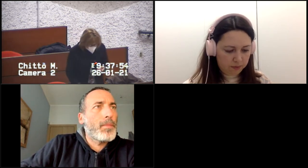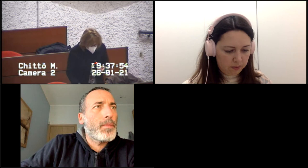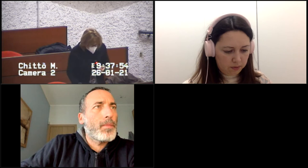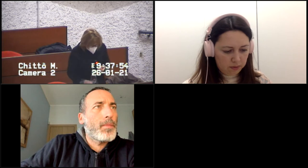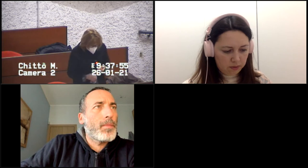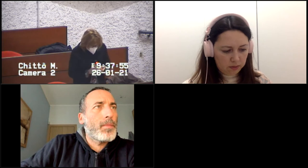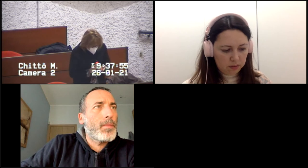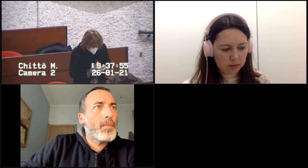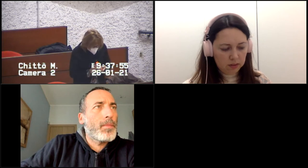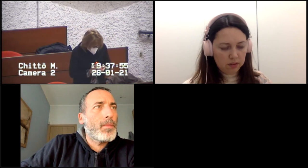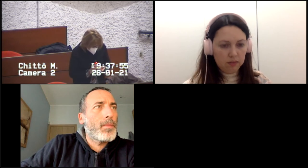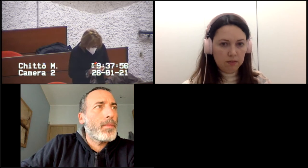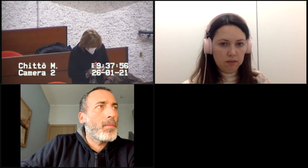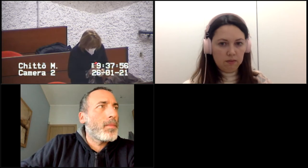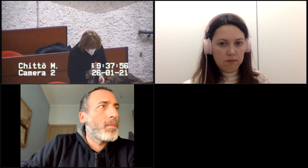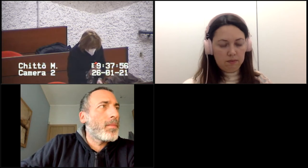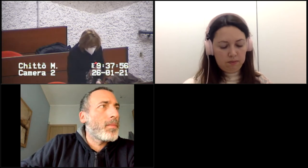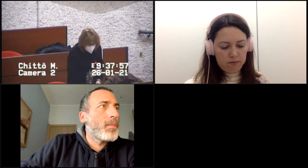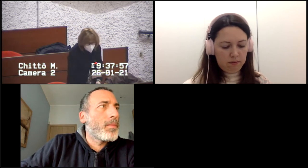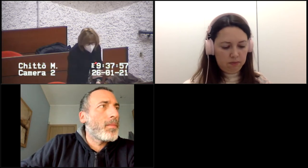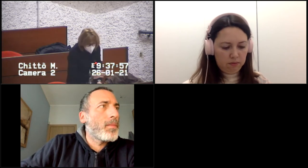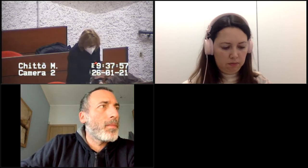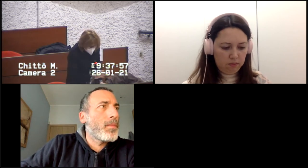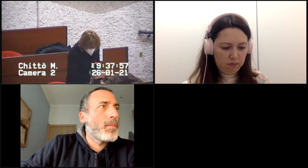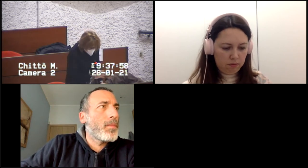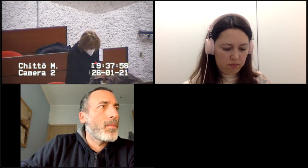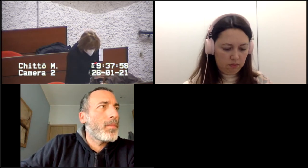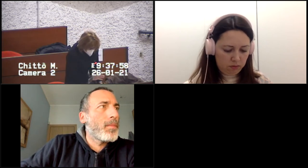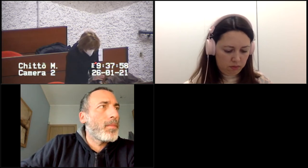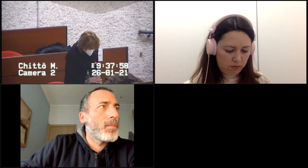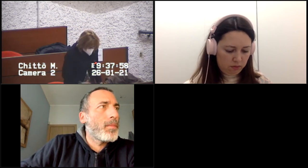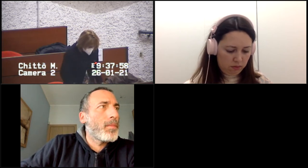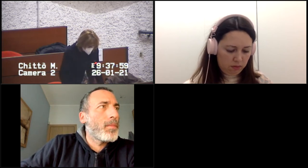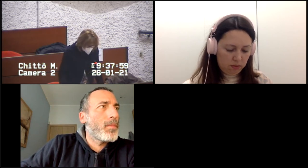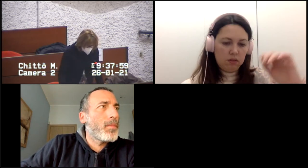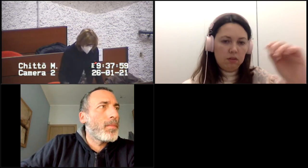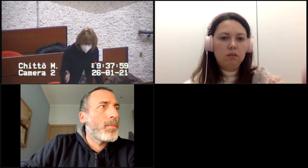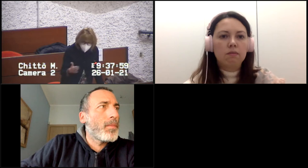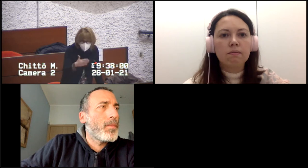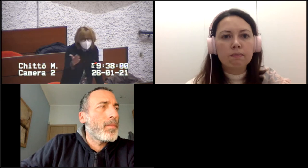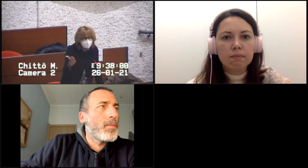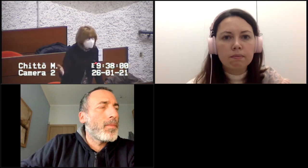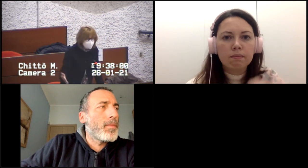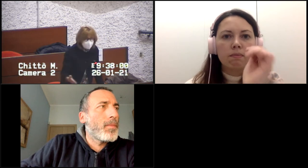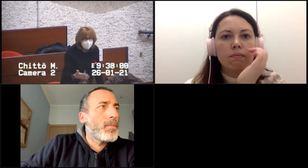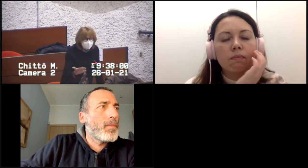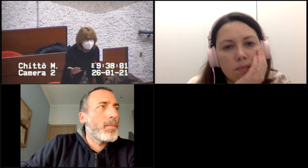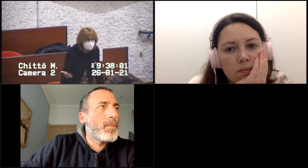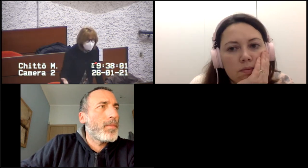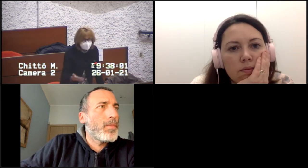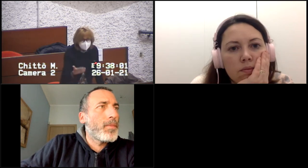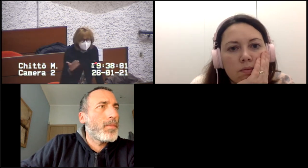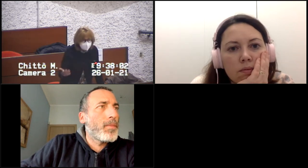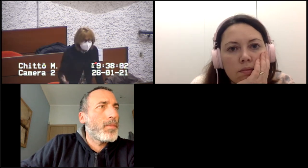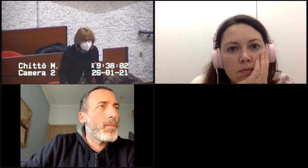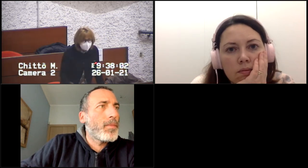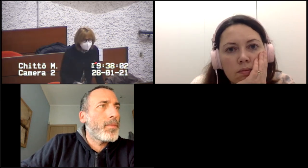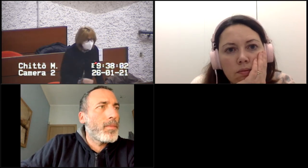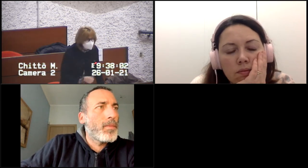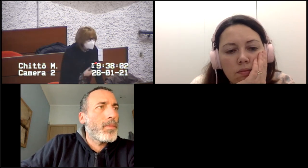Un'attenzione alla bonifica degli edifici e dei suoli contaminati, bonifica quindi degli edifici, sappiamo benissimo che in